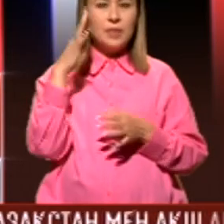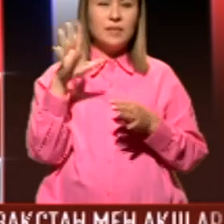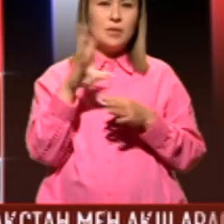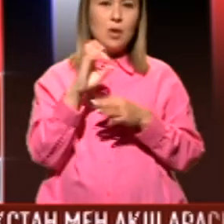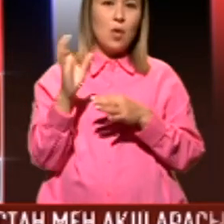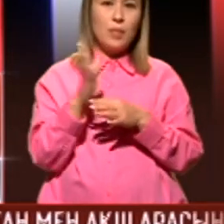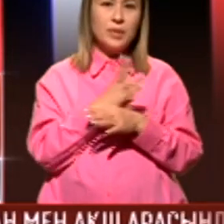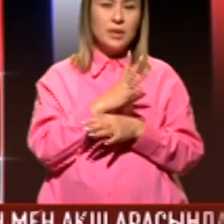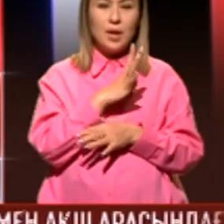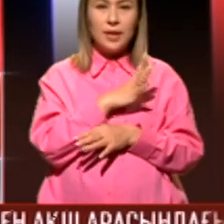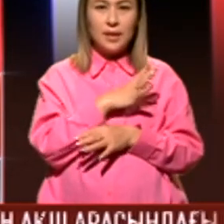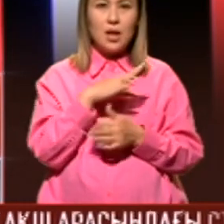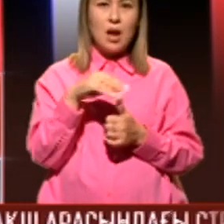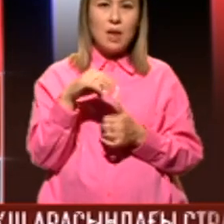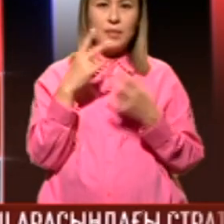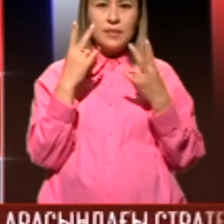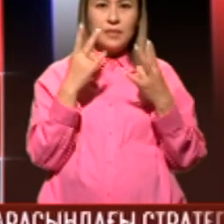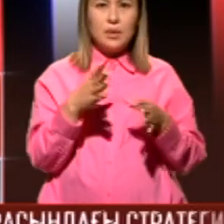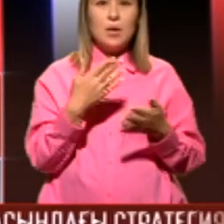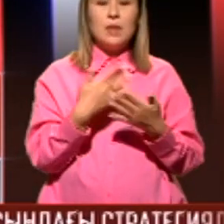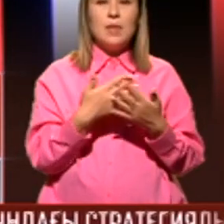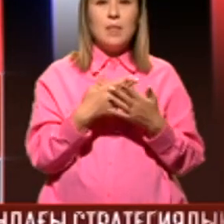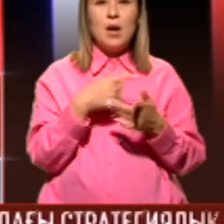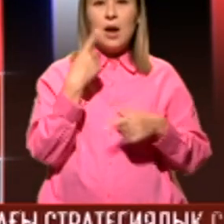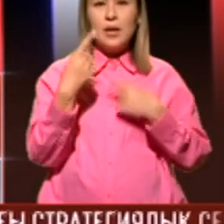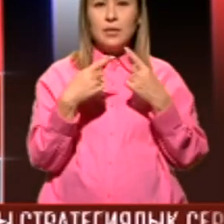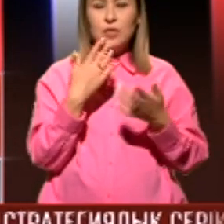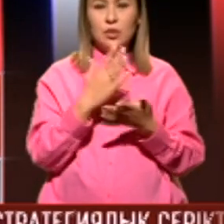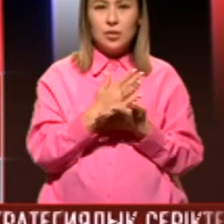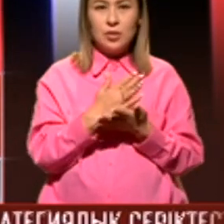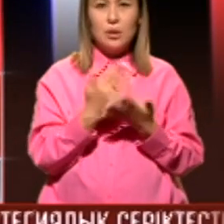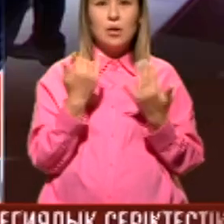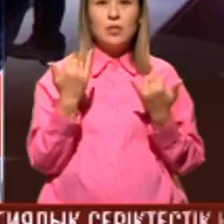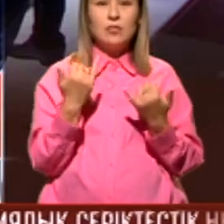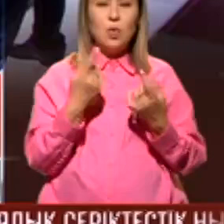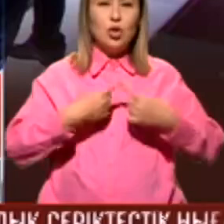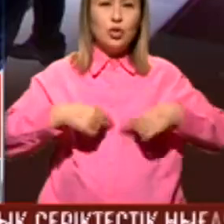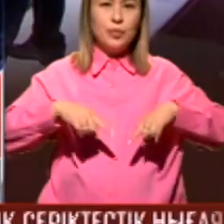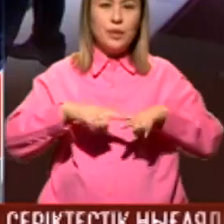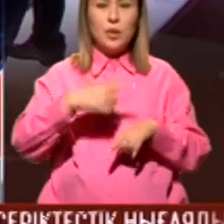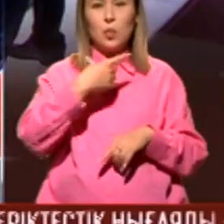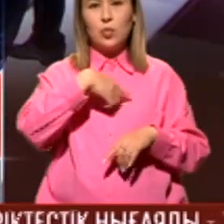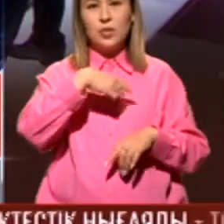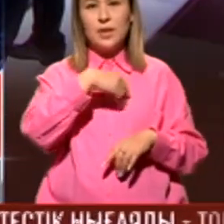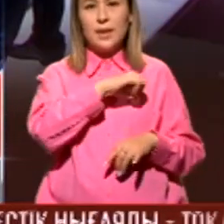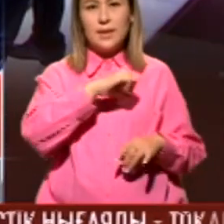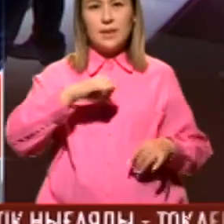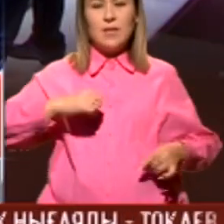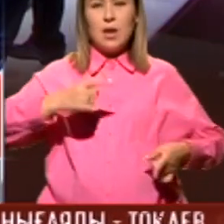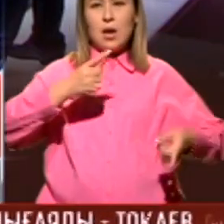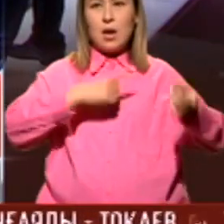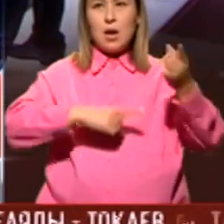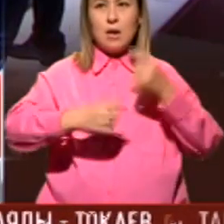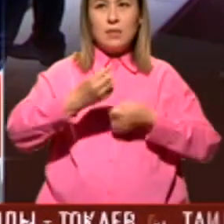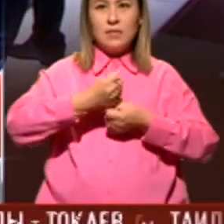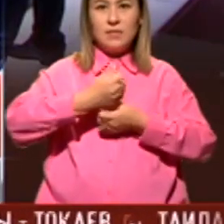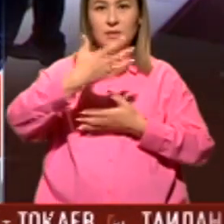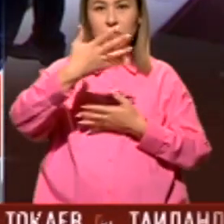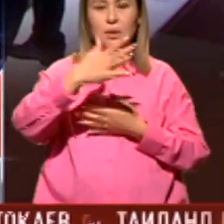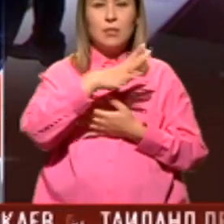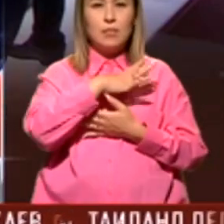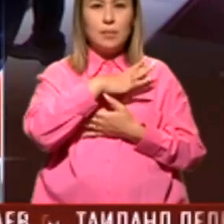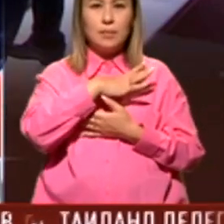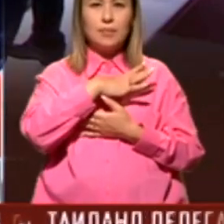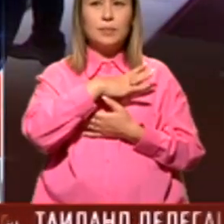қолдамайды, көмек бермейді деген сияқты реніштерін айтып жатыр. Менің ойымша осы ұйымдардың өзі де қайта қаралуы тиіс. Қай тұрғыда,